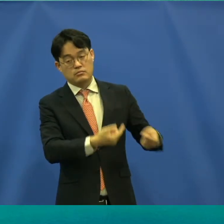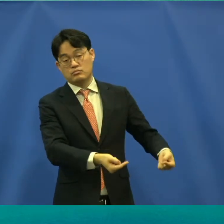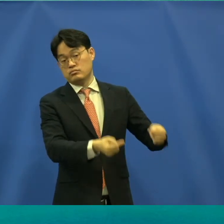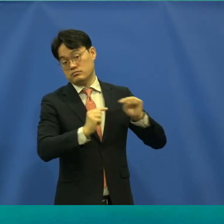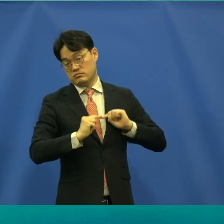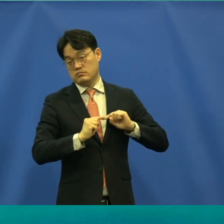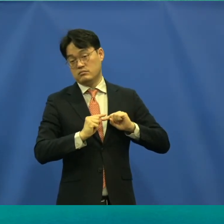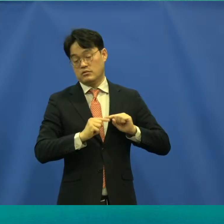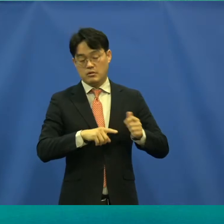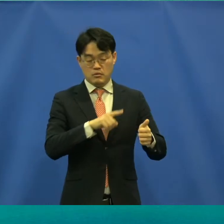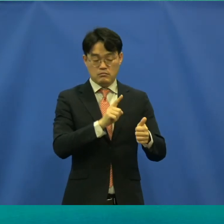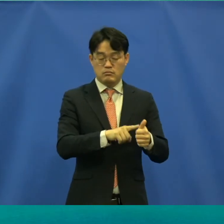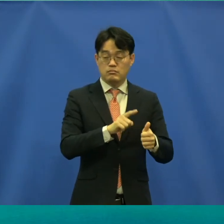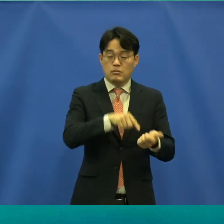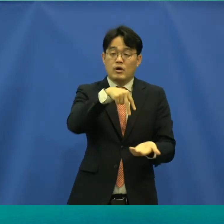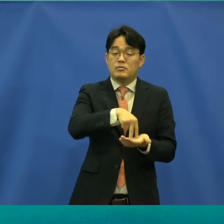분이십니다.